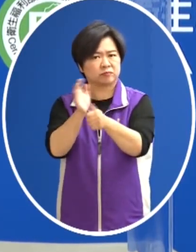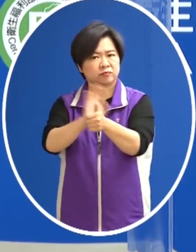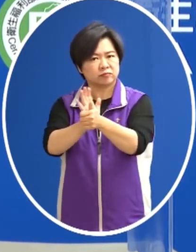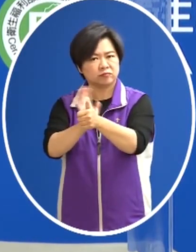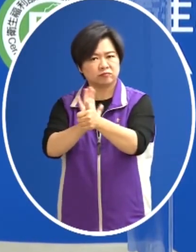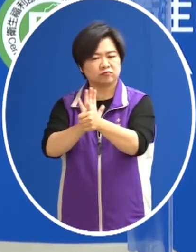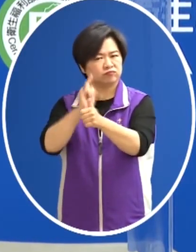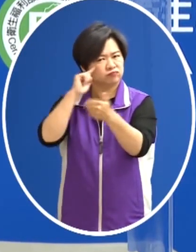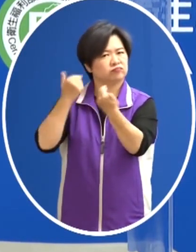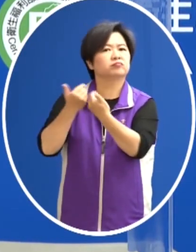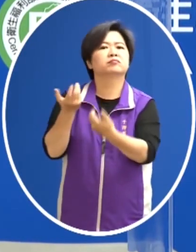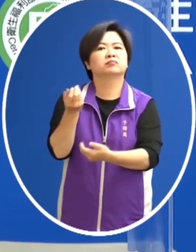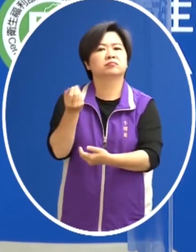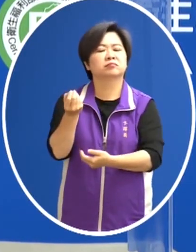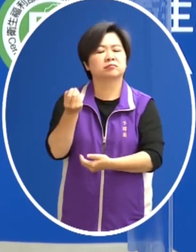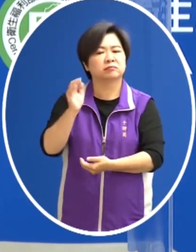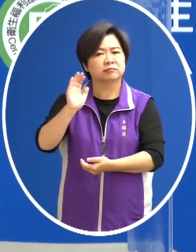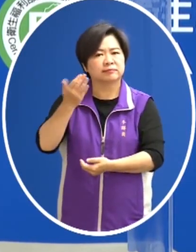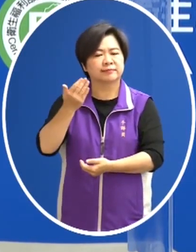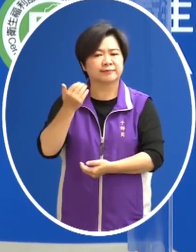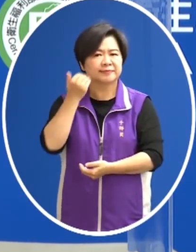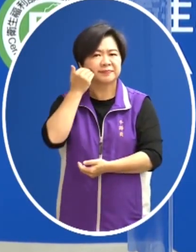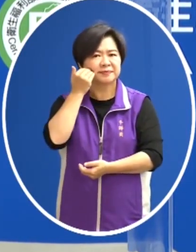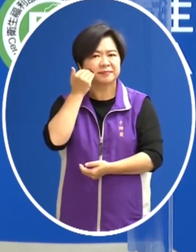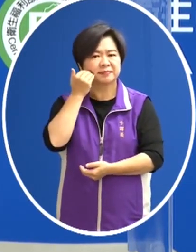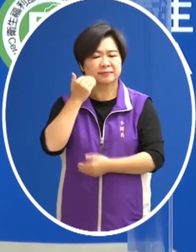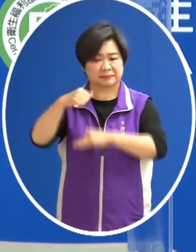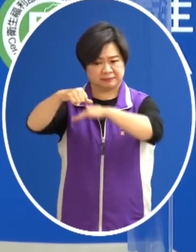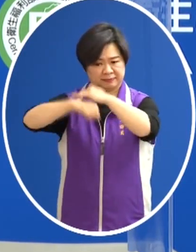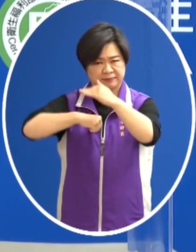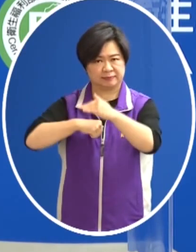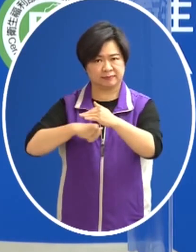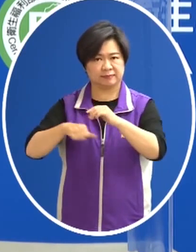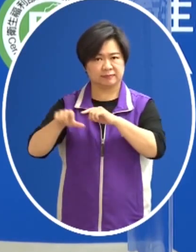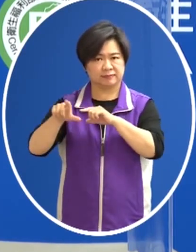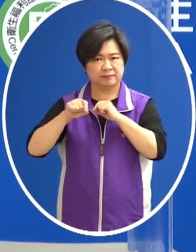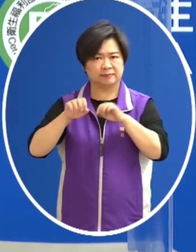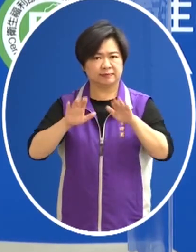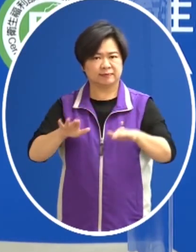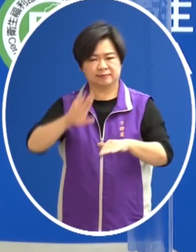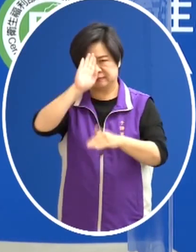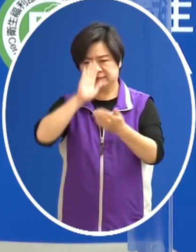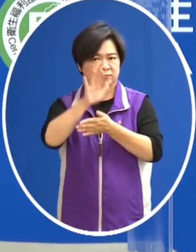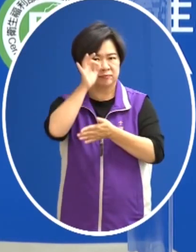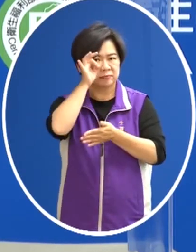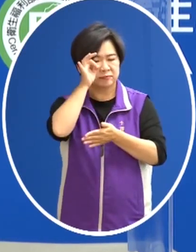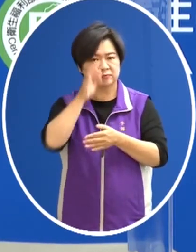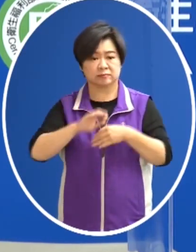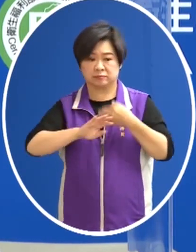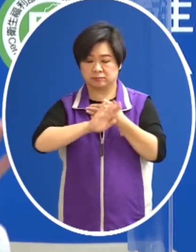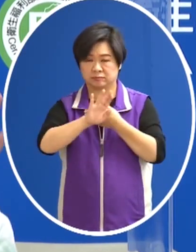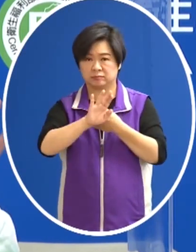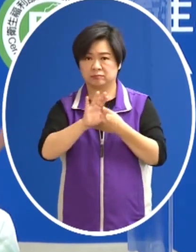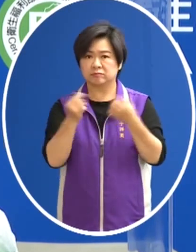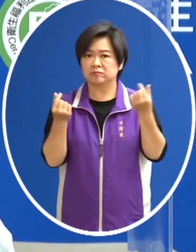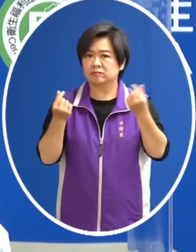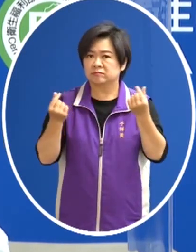是不会反对。那不过进来的时候还是要根据现在的检疫的规定来进行，其他的